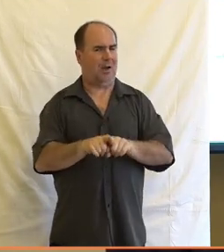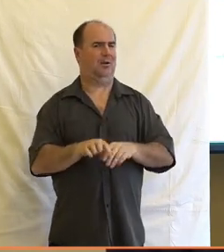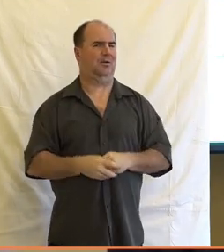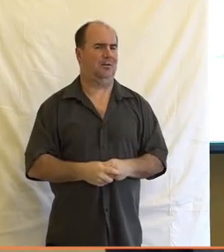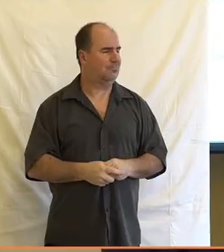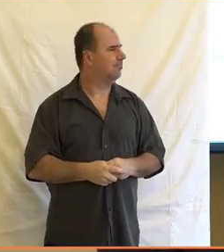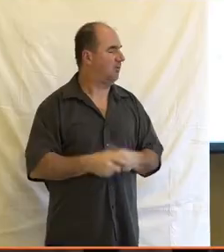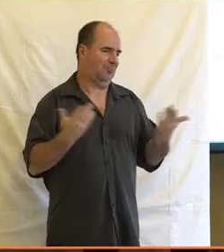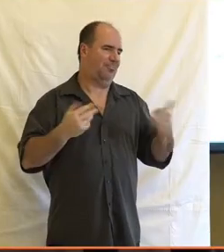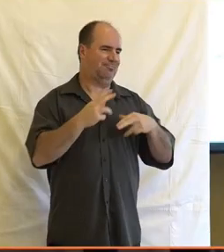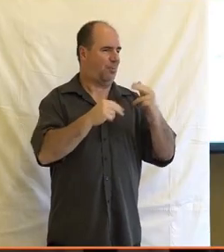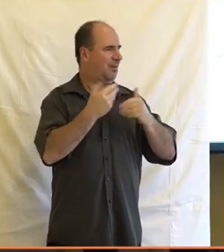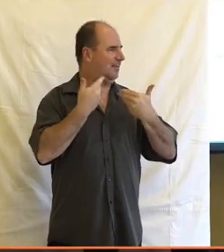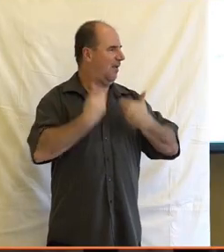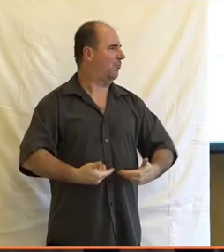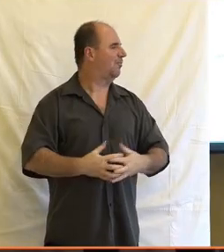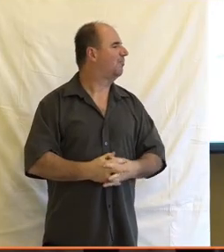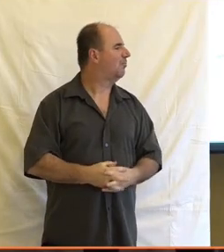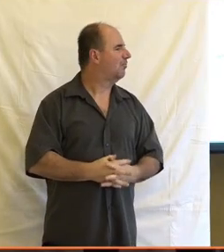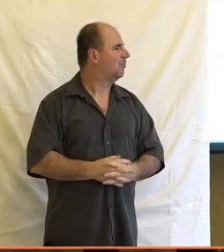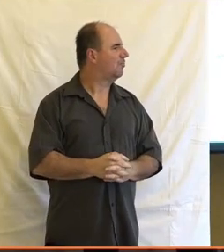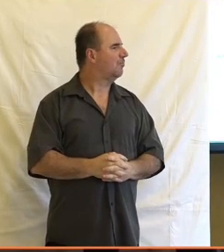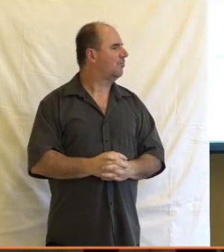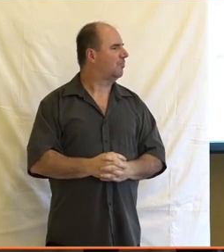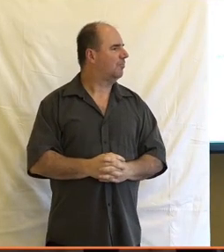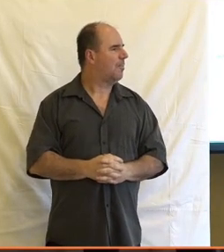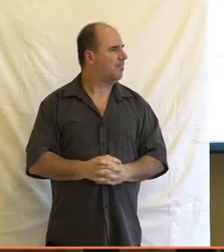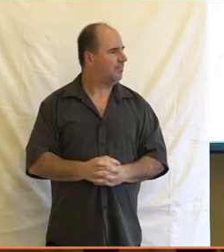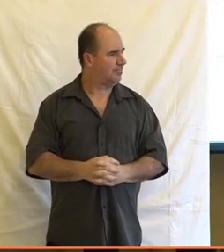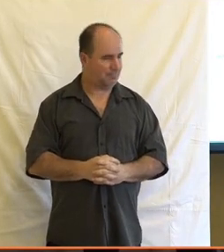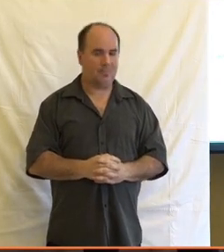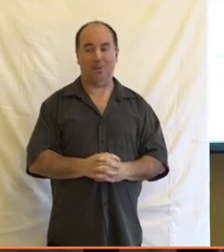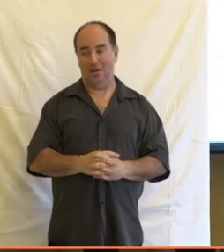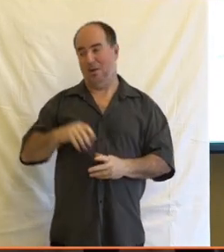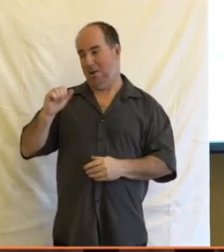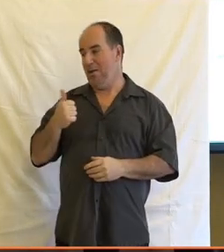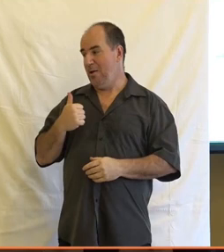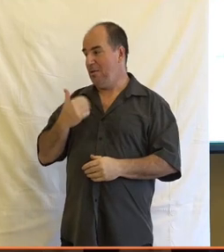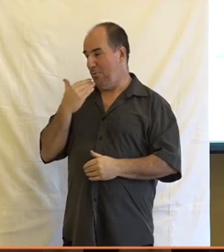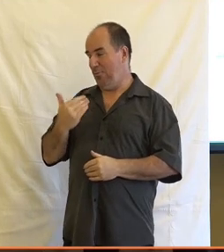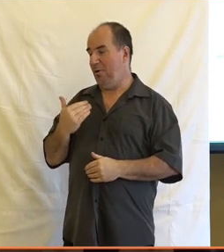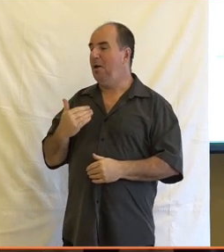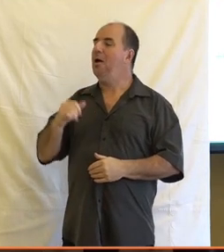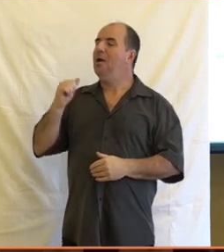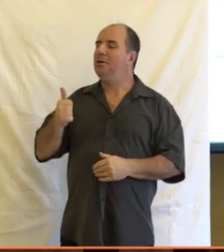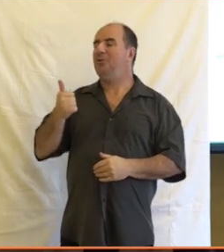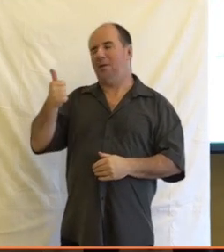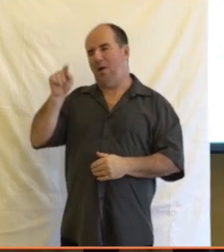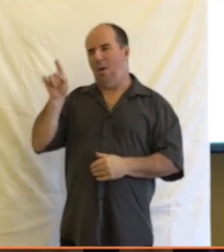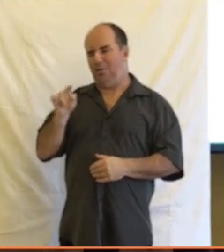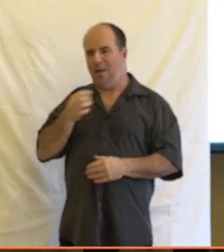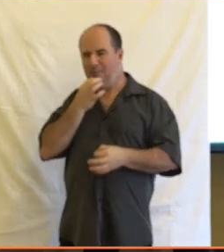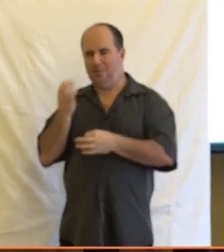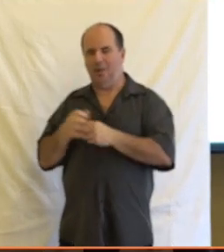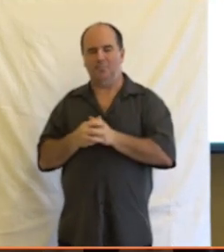takto. My se k tomu, Radku, určitě vrátíme, ale jenom jedna otázka, než přejdu k Honzovi